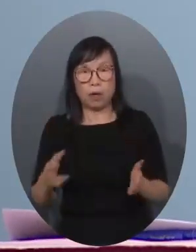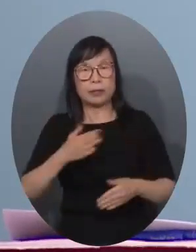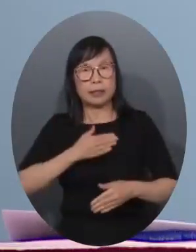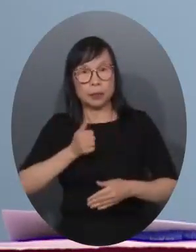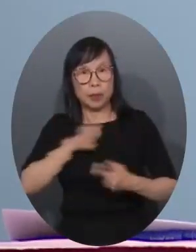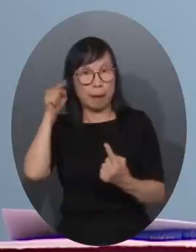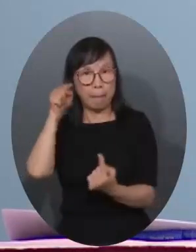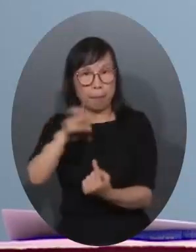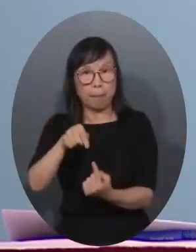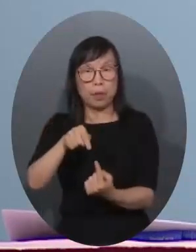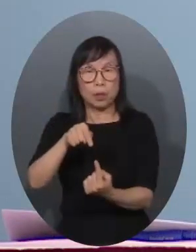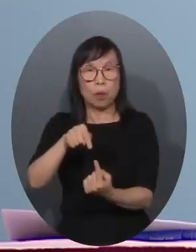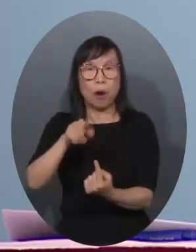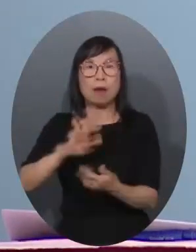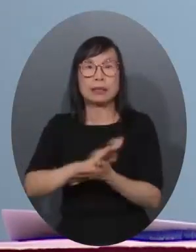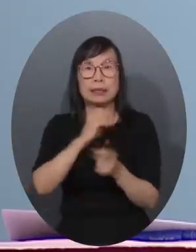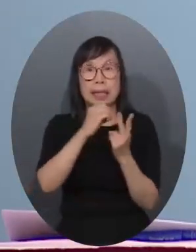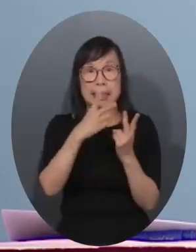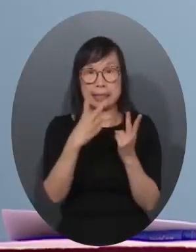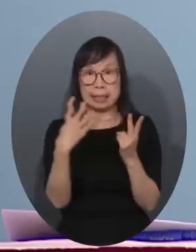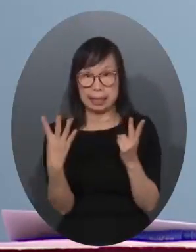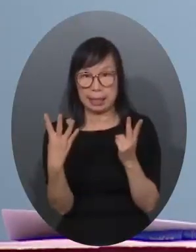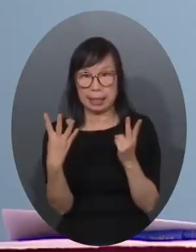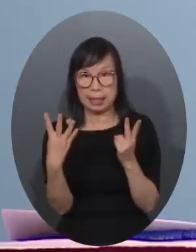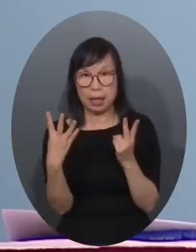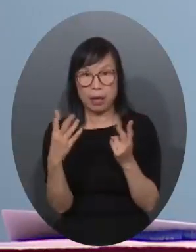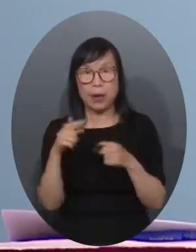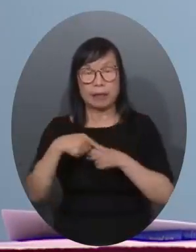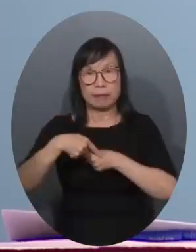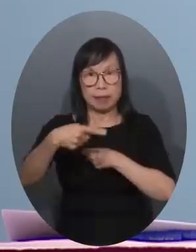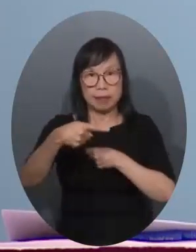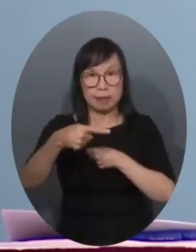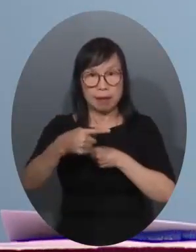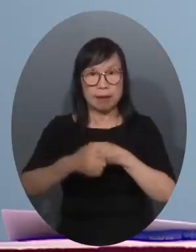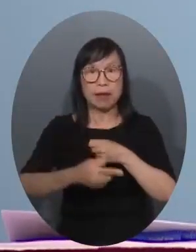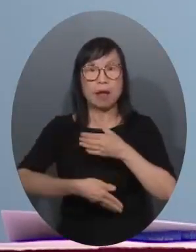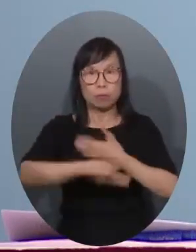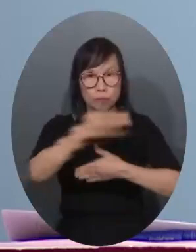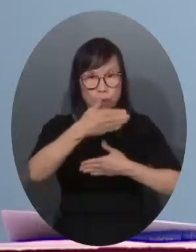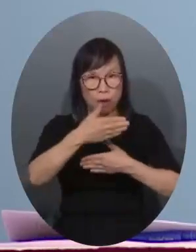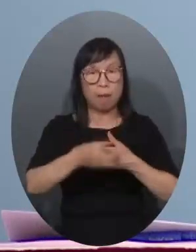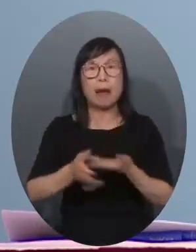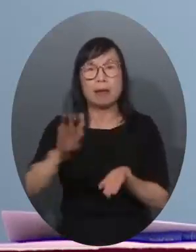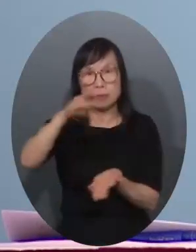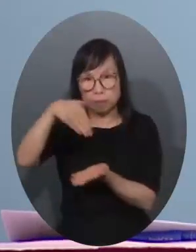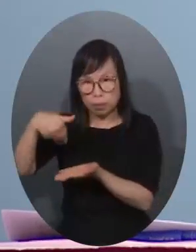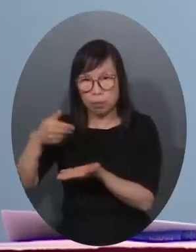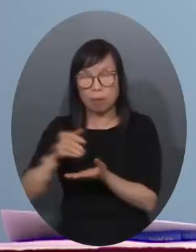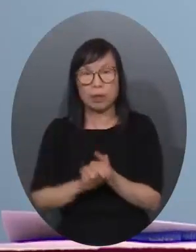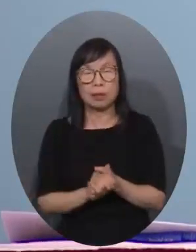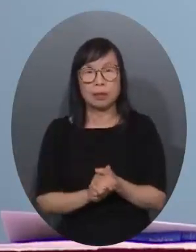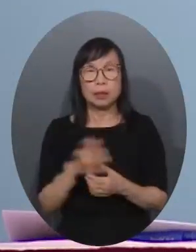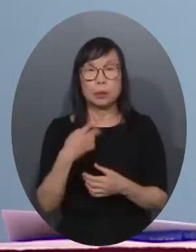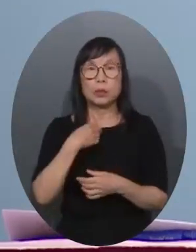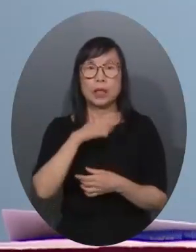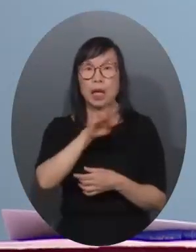哋個目標咧就係可以喺2024年為第一期嘅住宅項目進行招標。咁都係要睇下